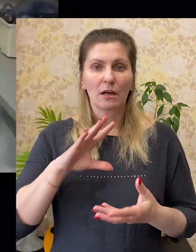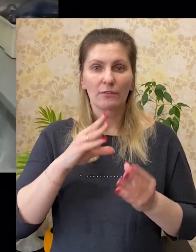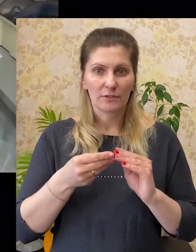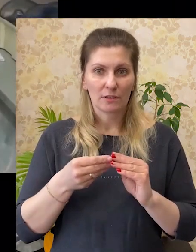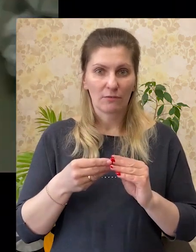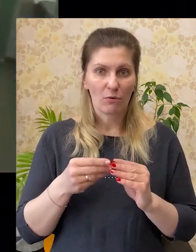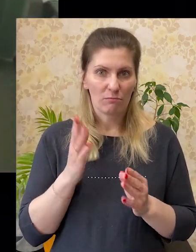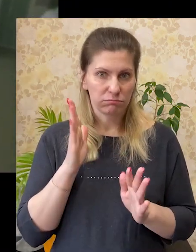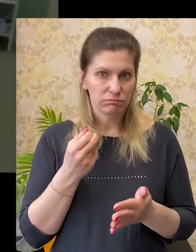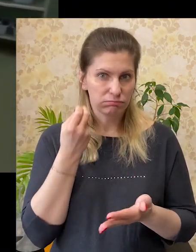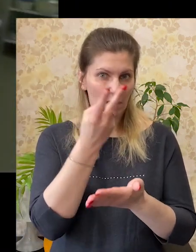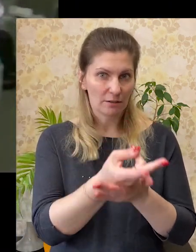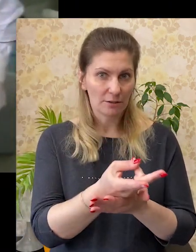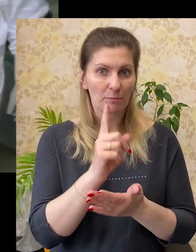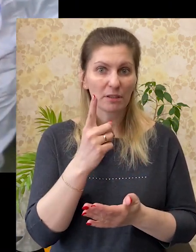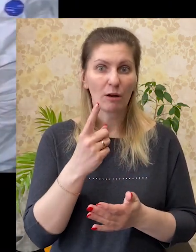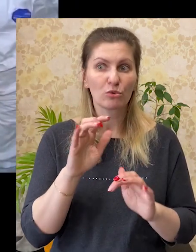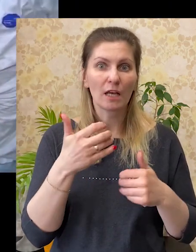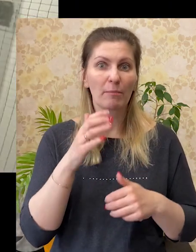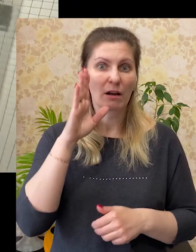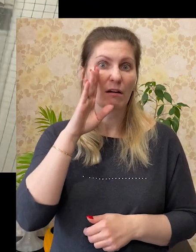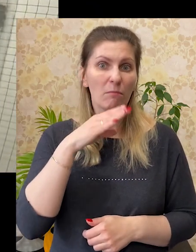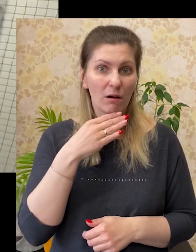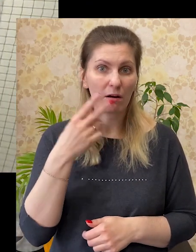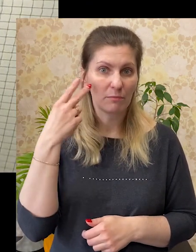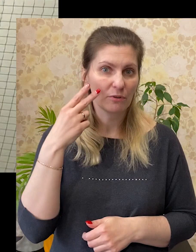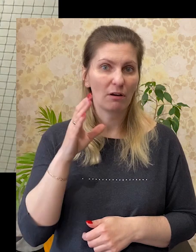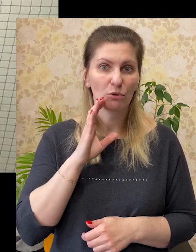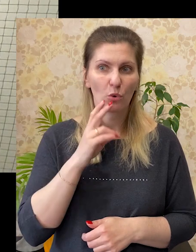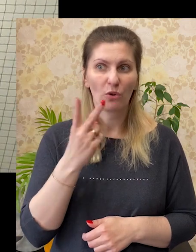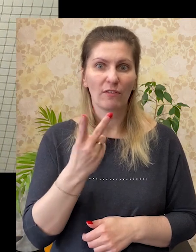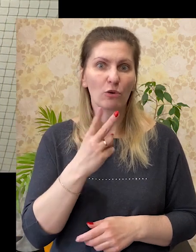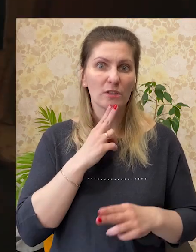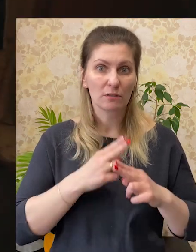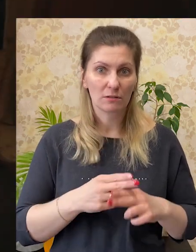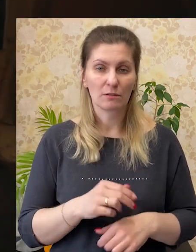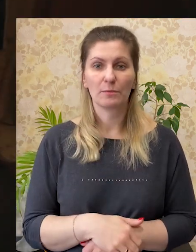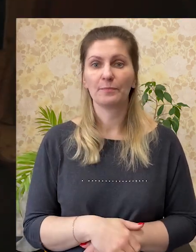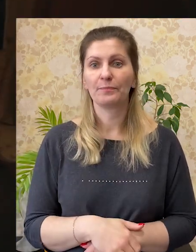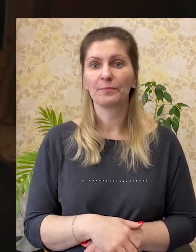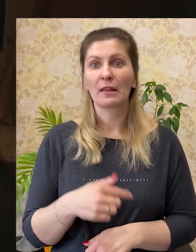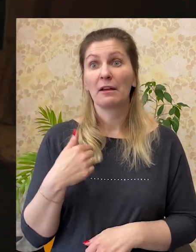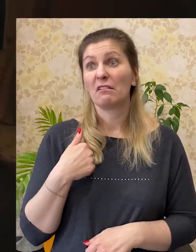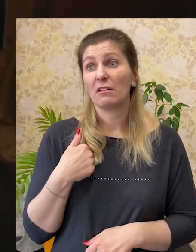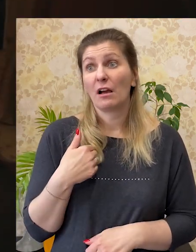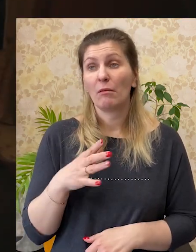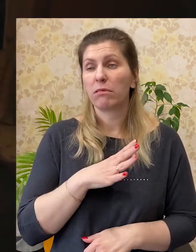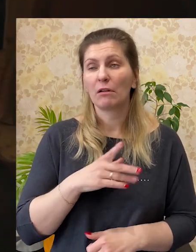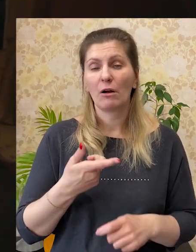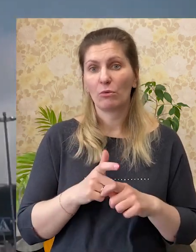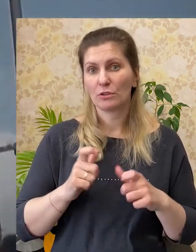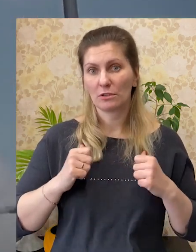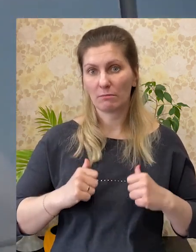нас заберут в больницу, потому что там забрали моего отца, дядю, тетю, двоюродную сестру. Я даже не знаю, я совершенно спокойно на самом